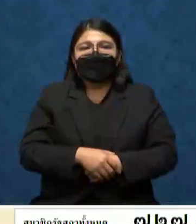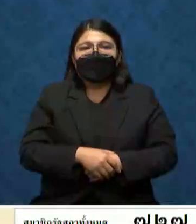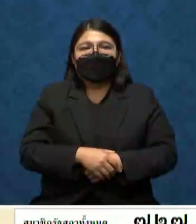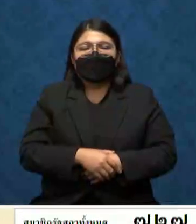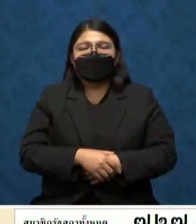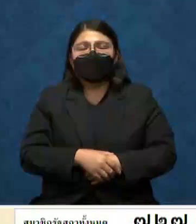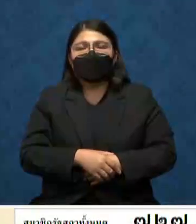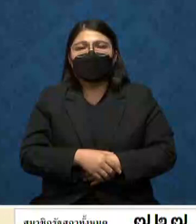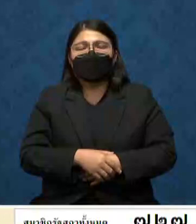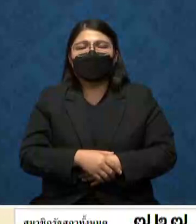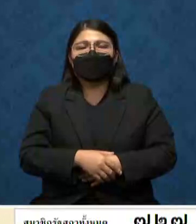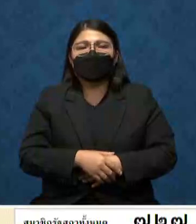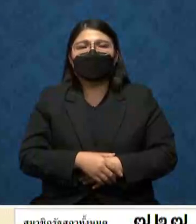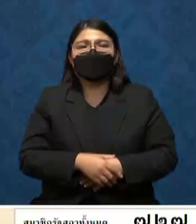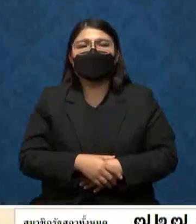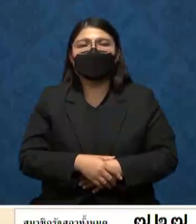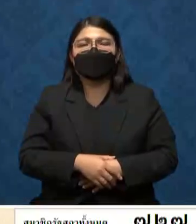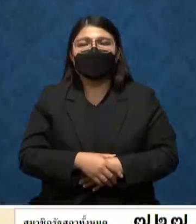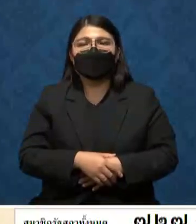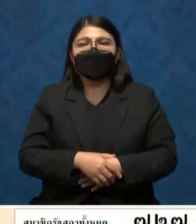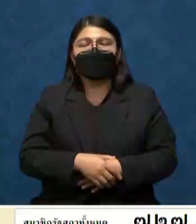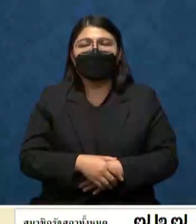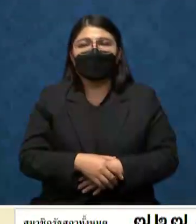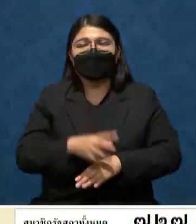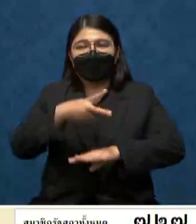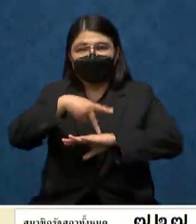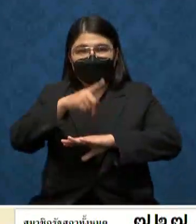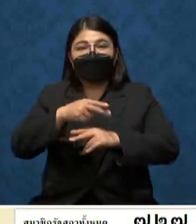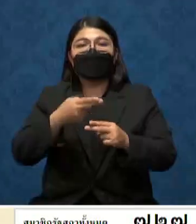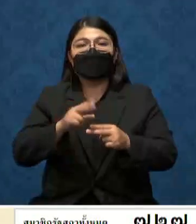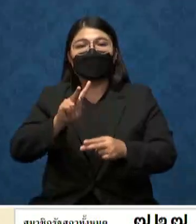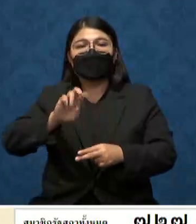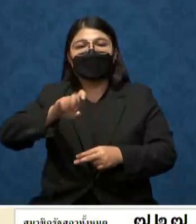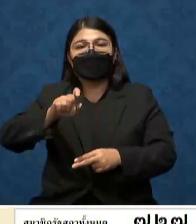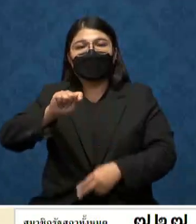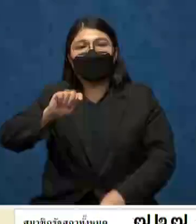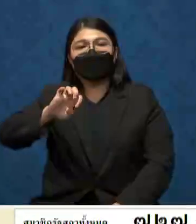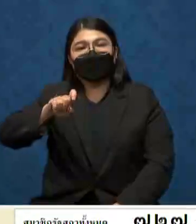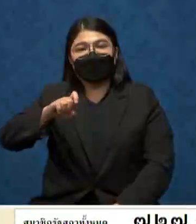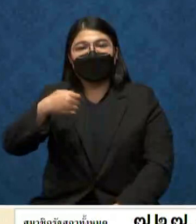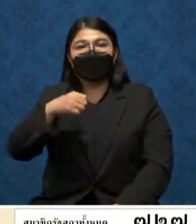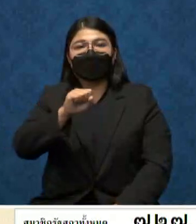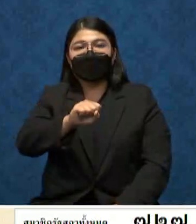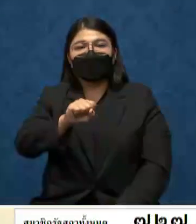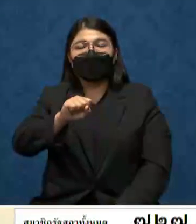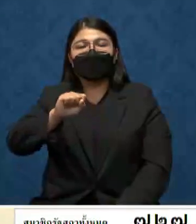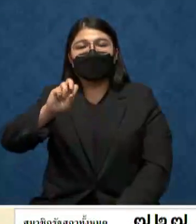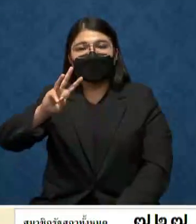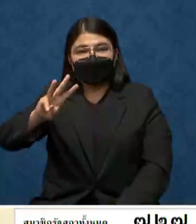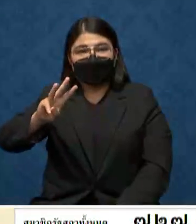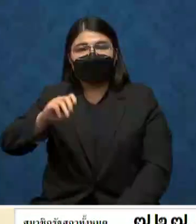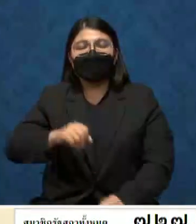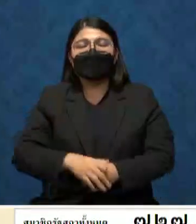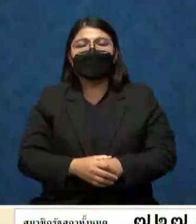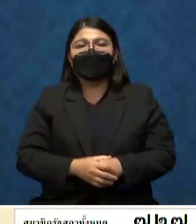ครับเรียนท่านประธานรัฐสภากับผมนายกิตติวสินนท์สมาชิกวุฒิสภาในฐานะสมาชิกรั